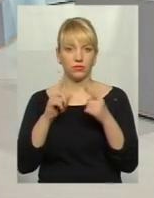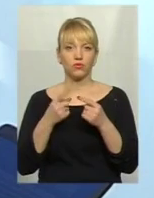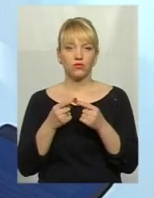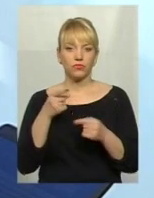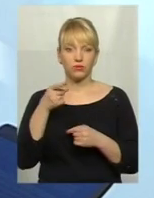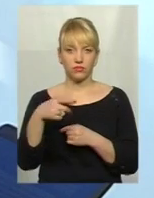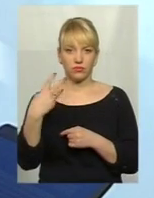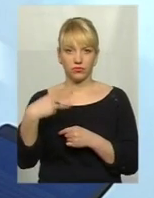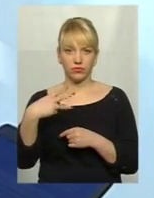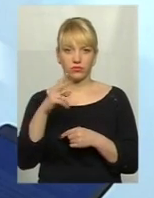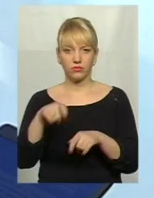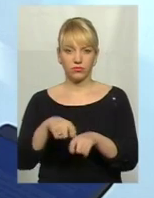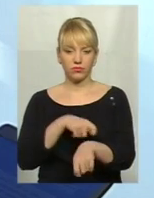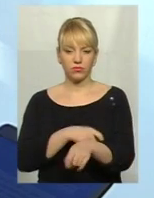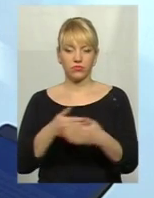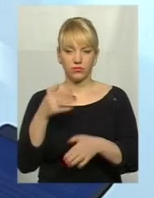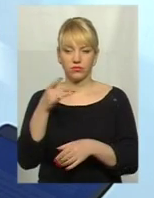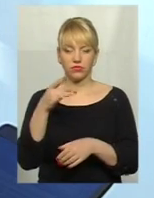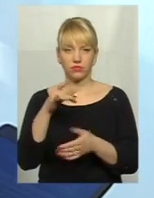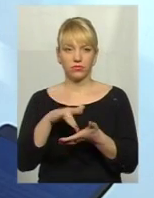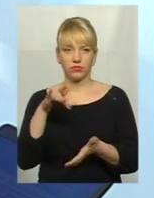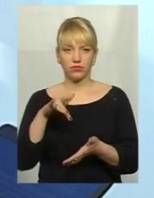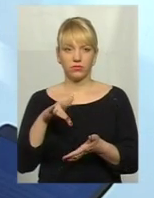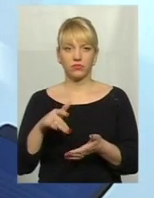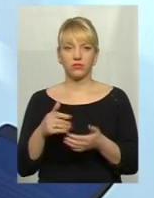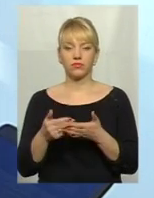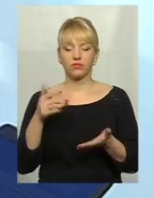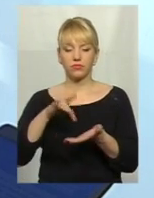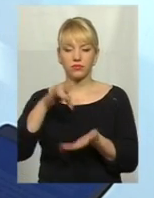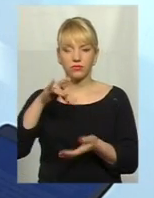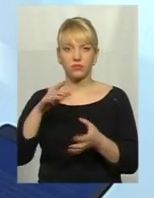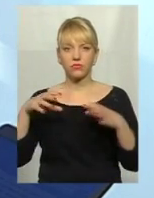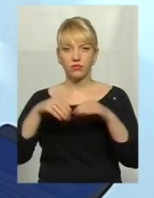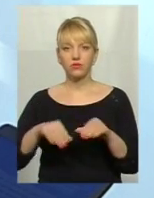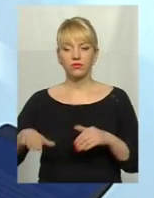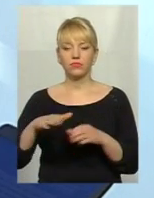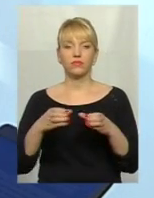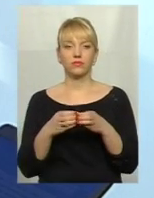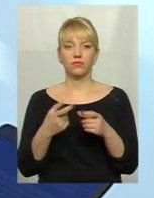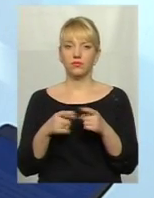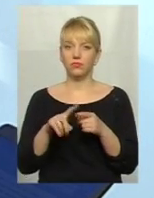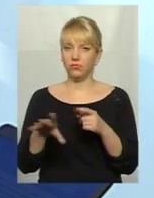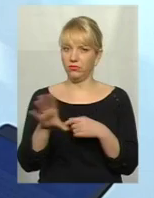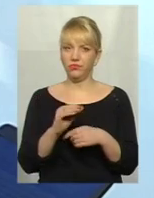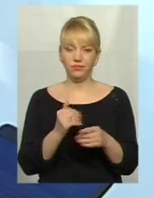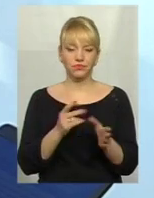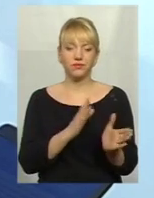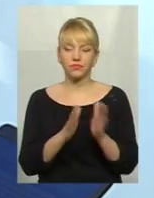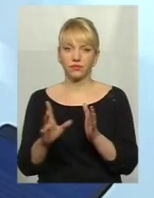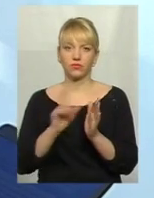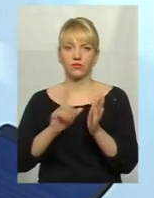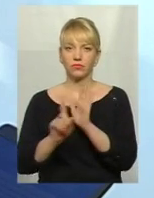30 кілометрів на сьогоднішній день від районного центру або від центру об'єднаної територіальної громади. І все це налагодити і